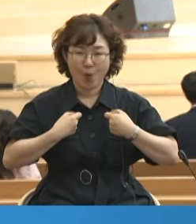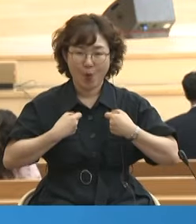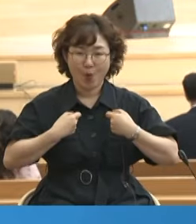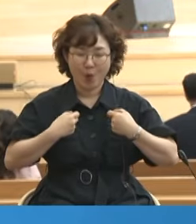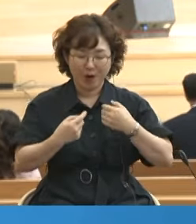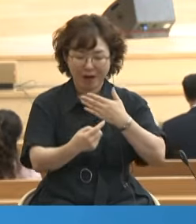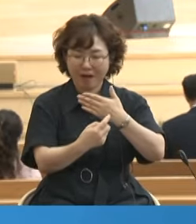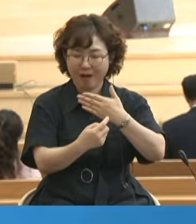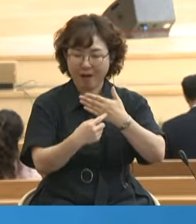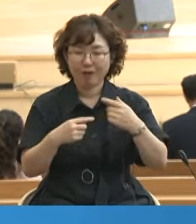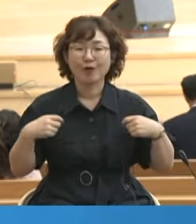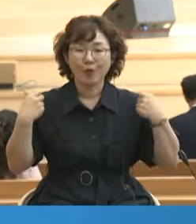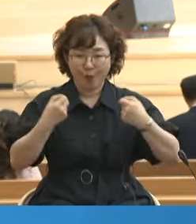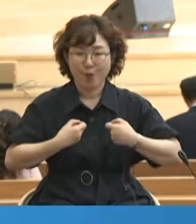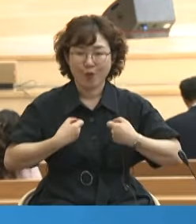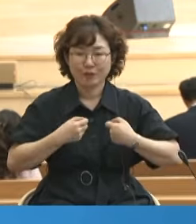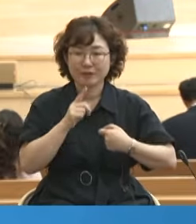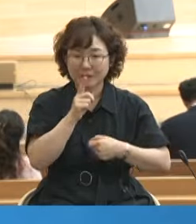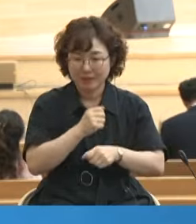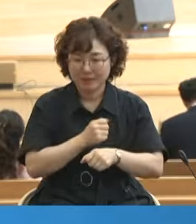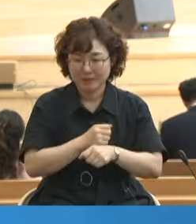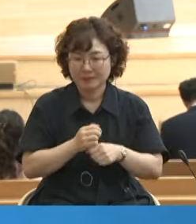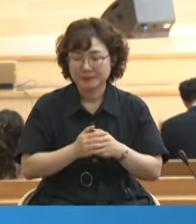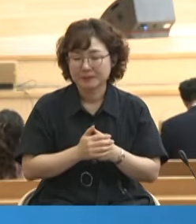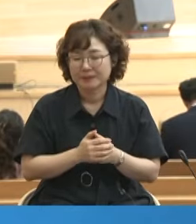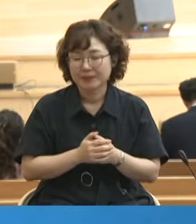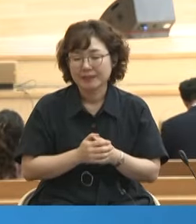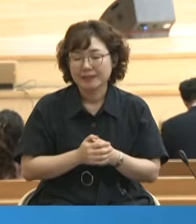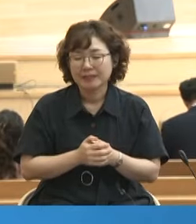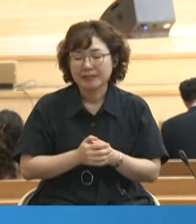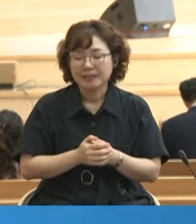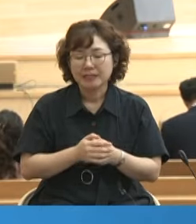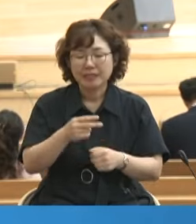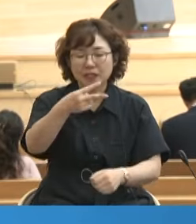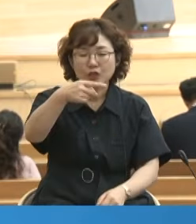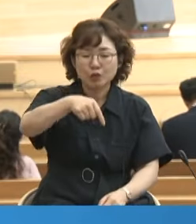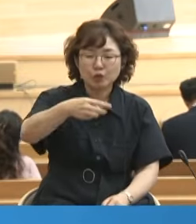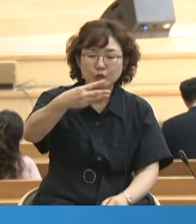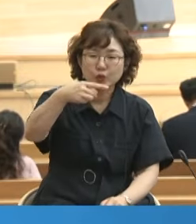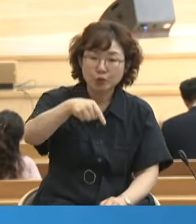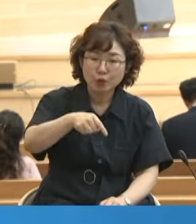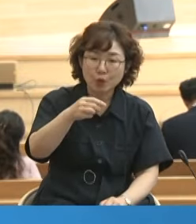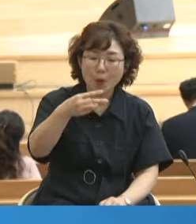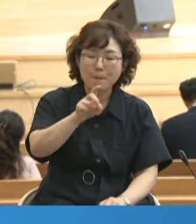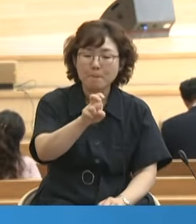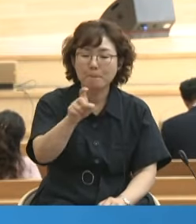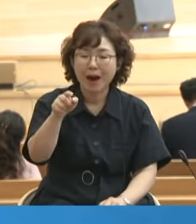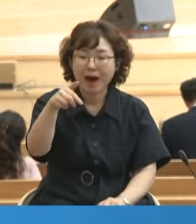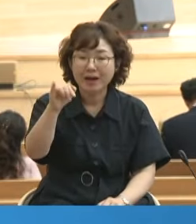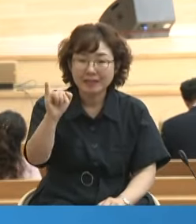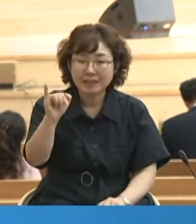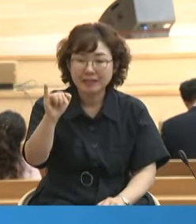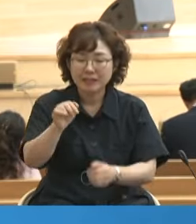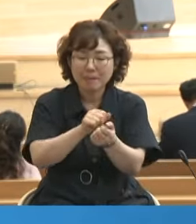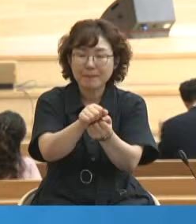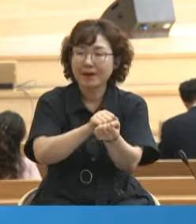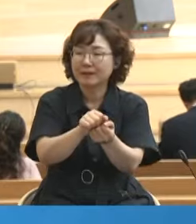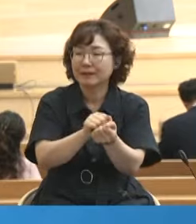옷을 얘기하는 거, 옷을. 다시 말해 두루마기를 빤다라는 것은 뭐 어떤